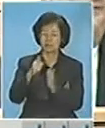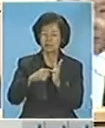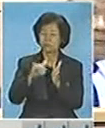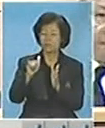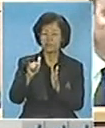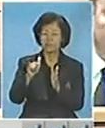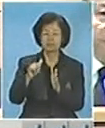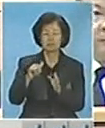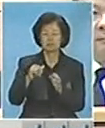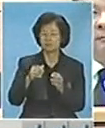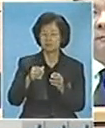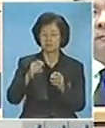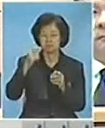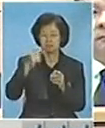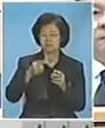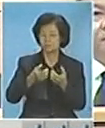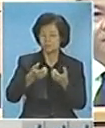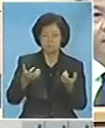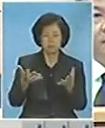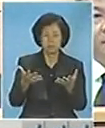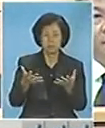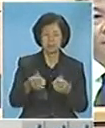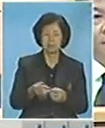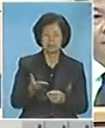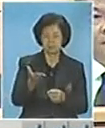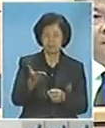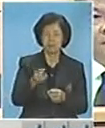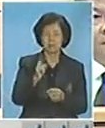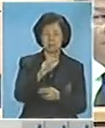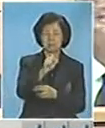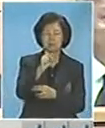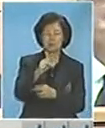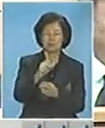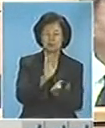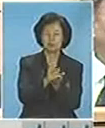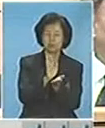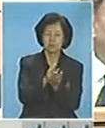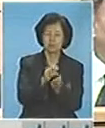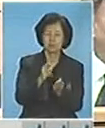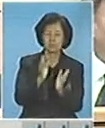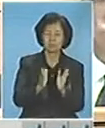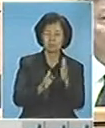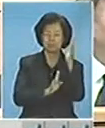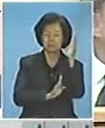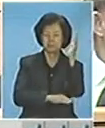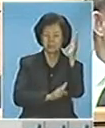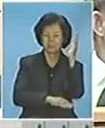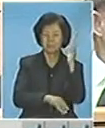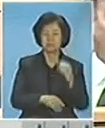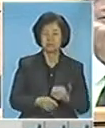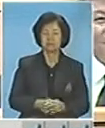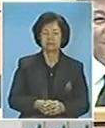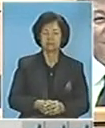าดพิงเพราะผมภูมิใจในตัวท่านที่มาเป็นส.ส.ในจังหวัดสมุทรปราการแม้ว่าเป็นคนปากใต้ท่านประธาน